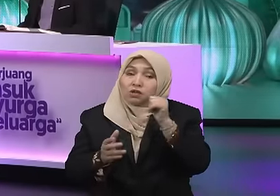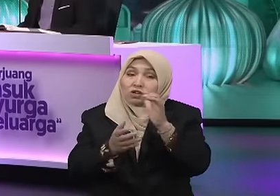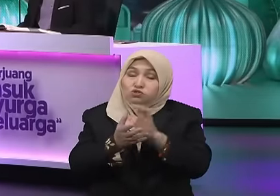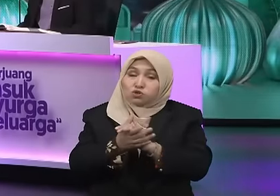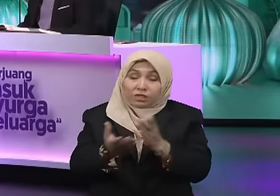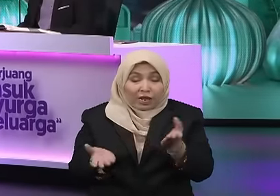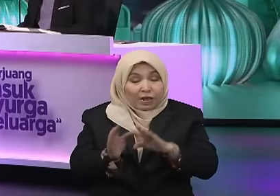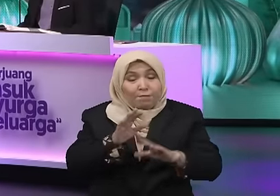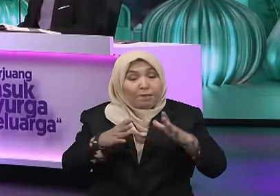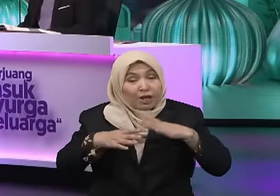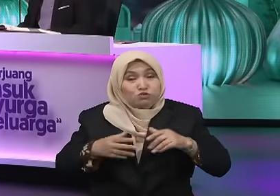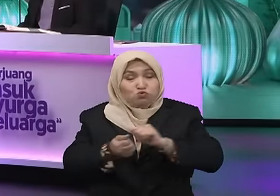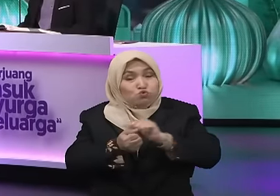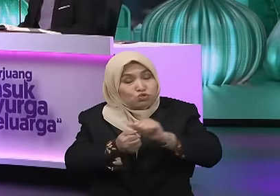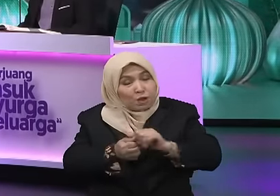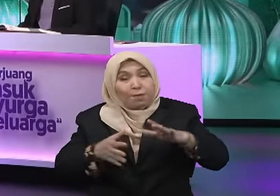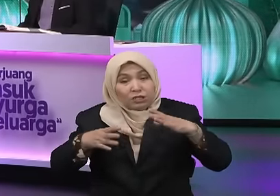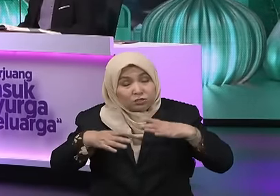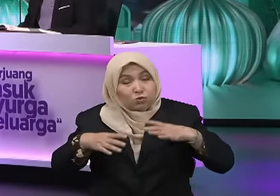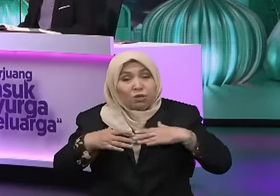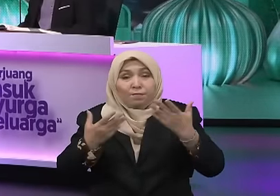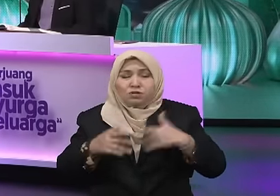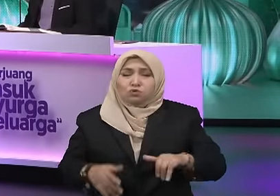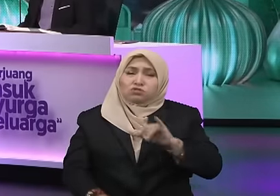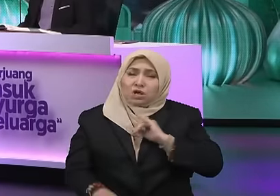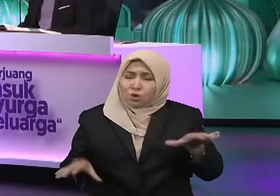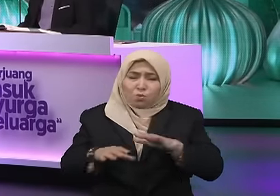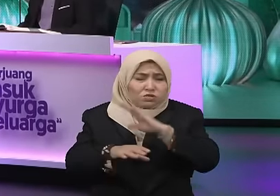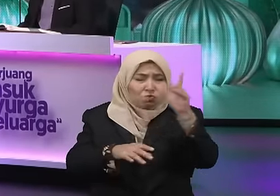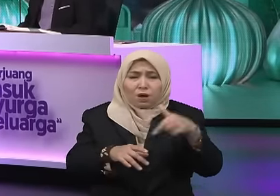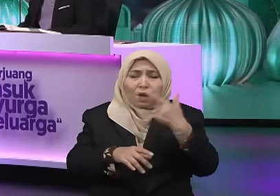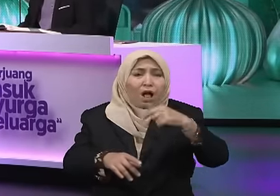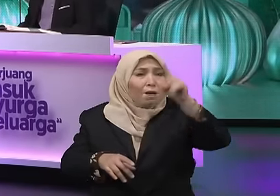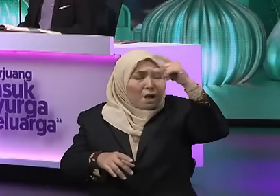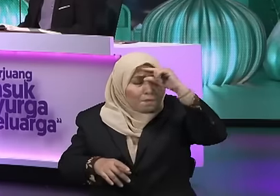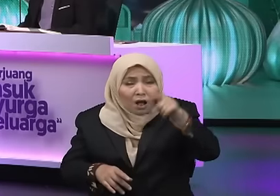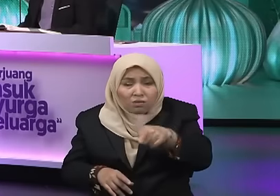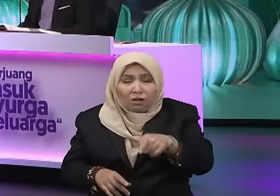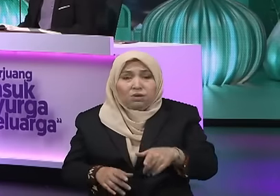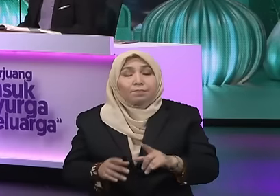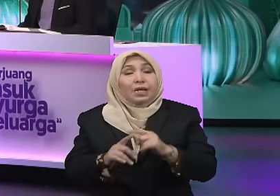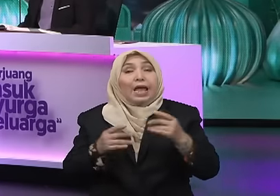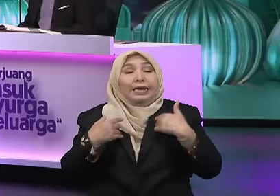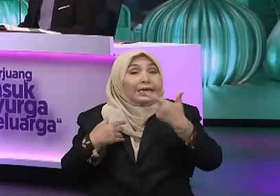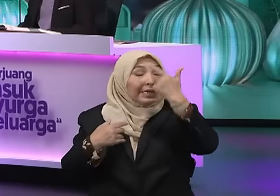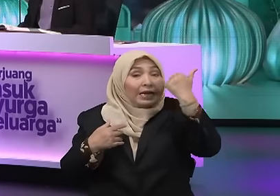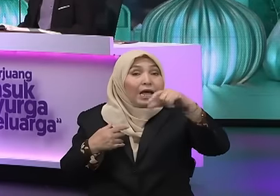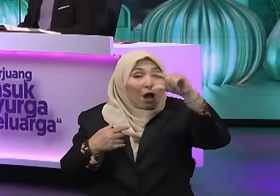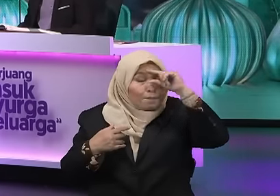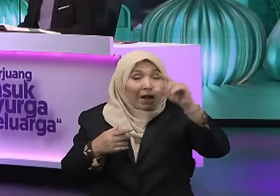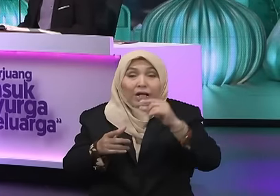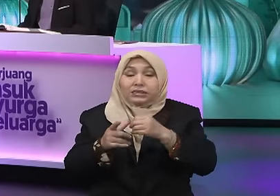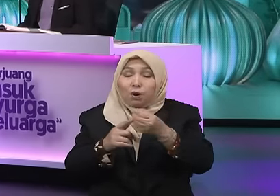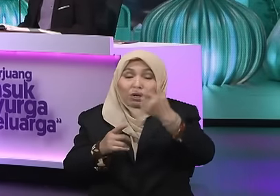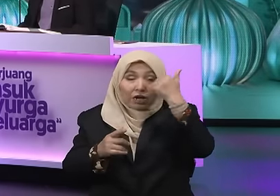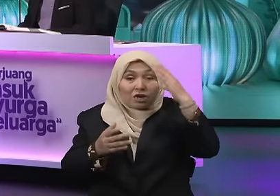lipat baju, basuh kain apa sebagainya, kemudian dia kata, saya buat ni kerana abang tau. Ha, kan? Bila ada kerana abang, kan, ataupun kerana